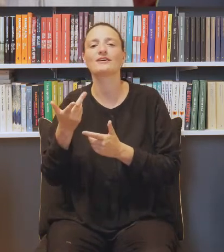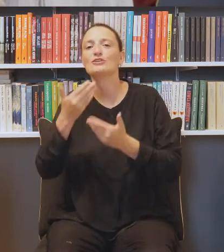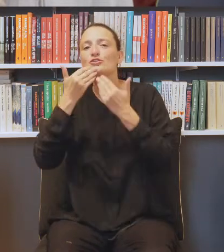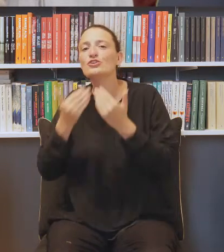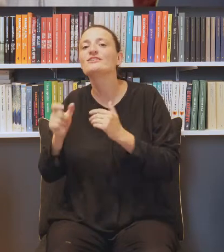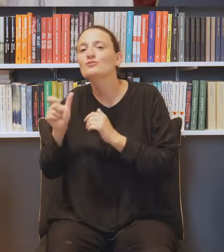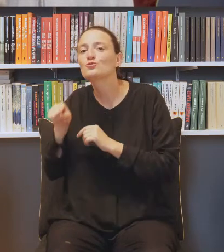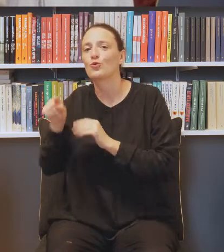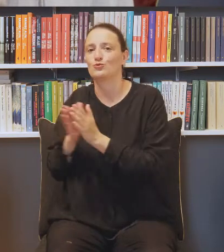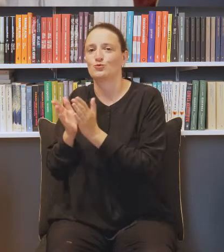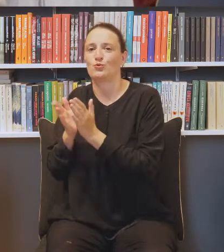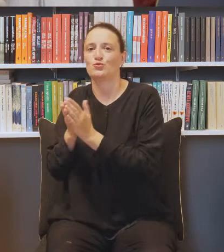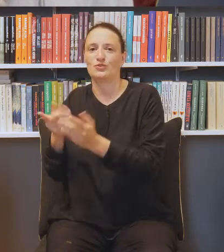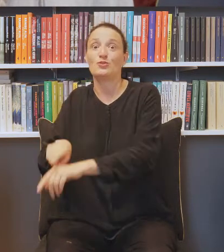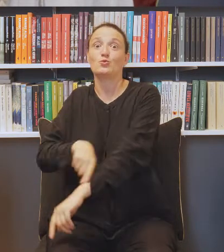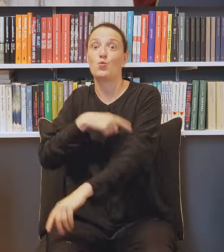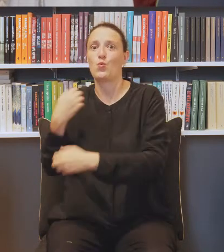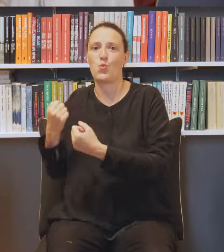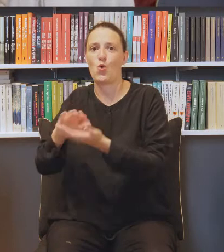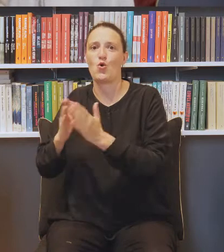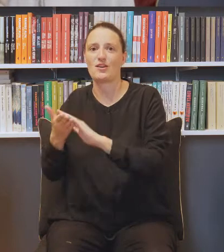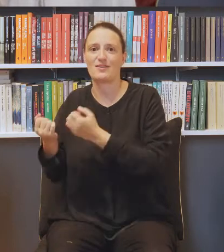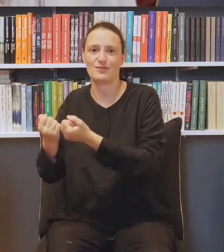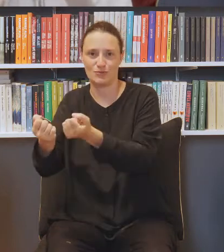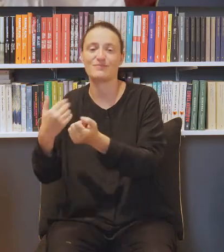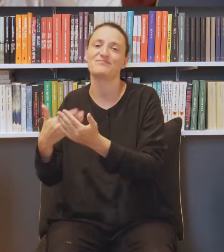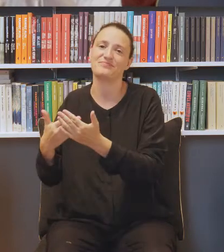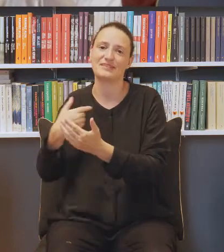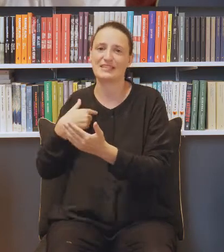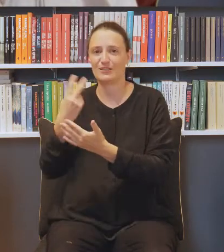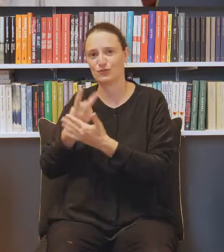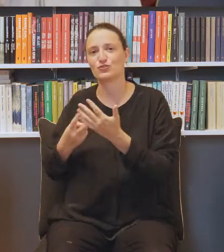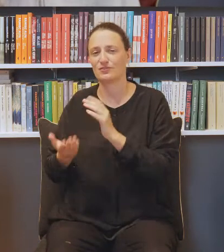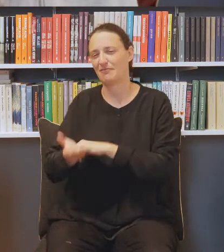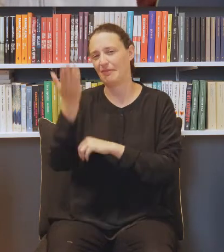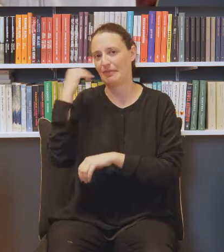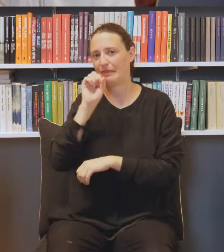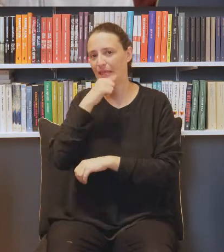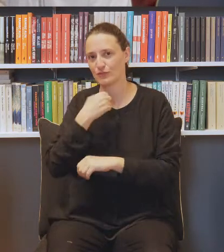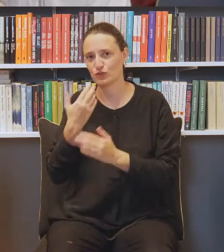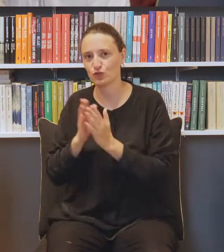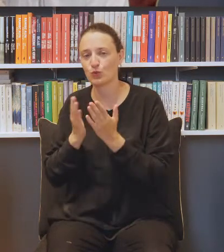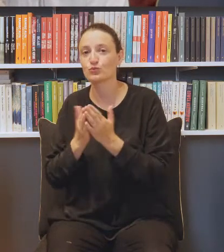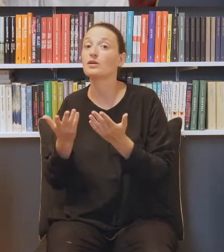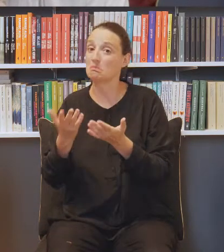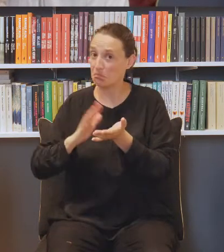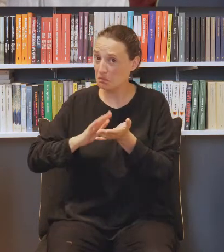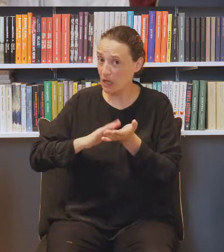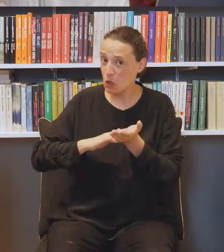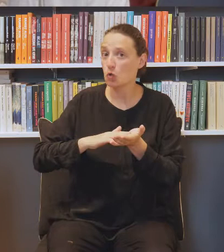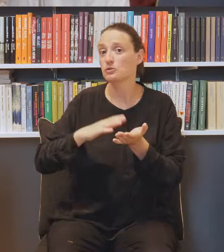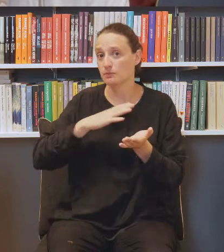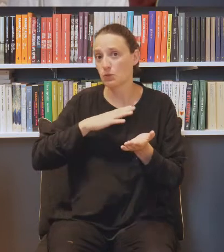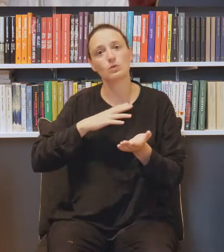na działanie czasu. Więc czytam książki z lat poprzednich, takie i nagradzane, i